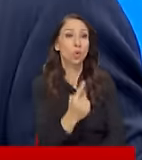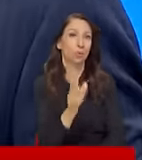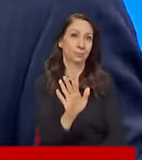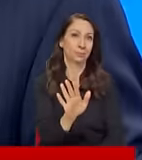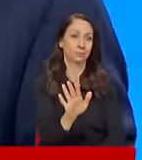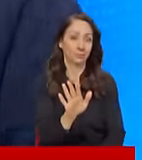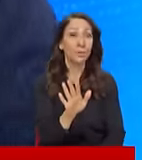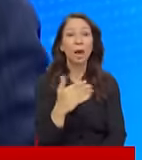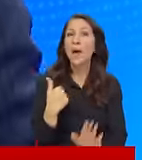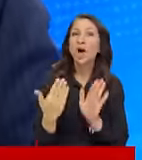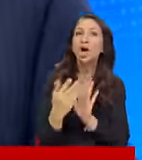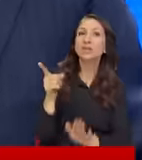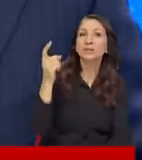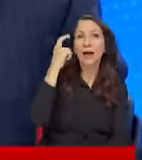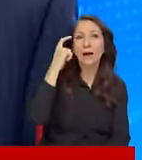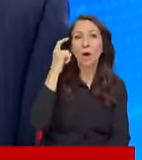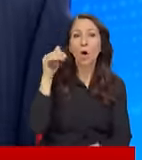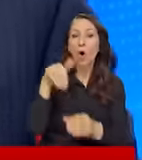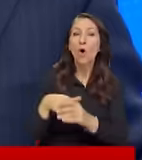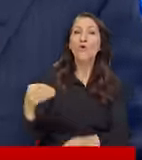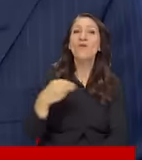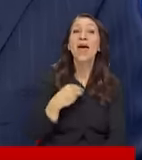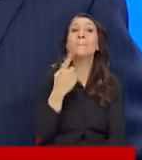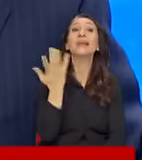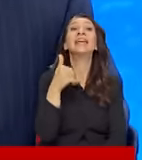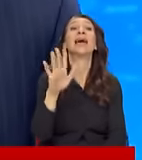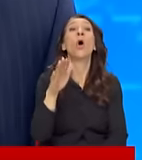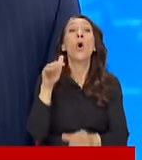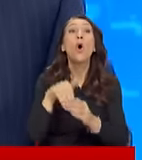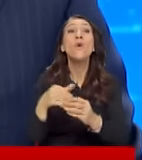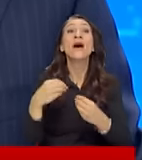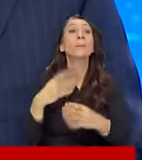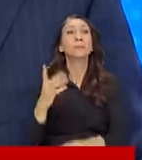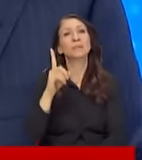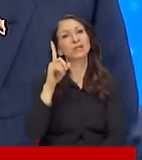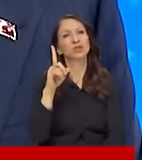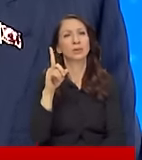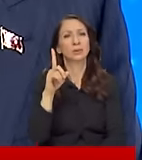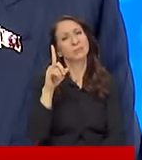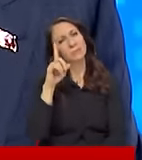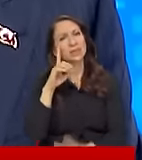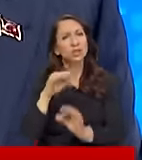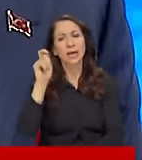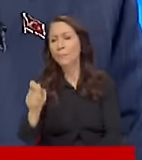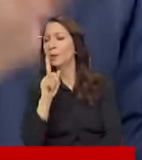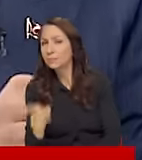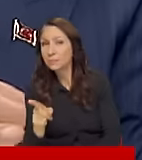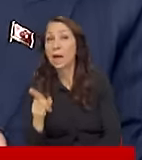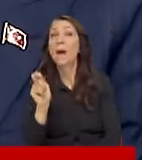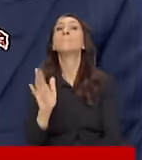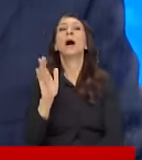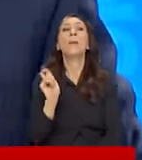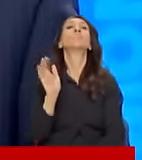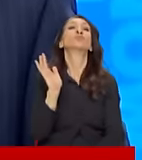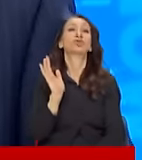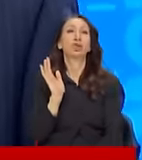Ama karşımızdaki akıl oy veren bile değil. Bakın oy veren bile değil. Bir kişi yap derse yapacak, yapma